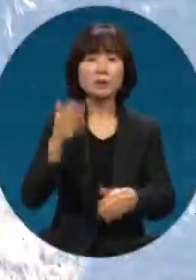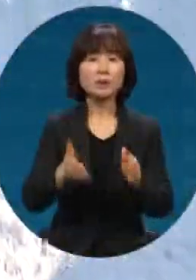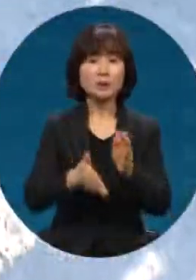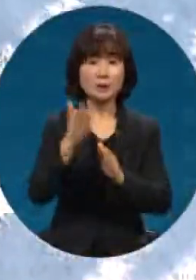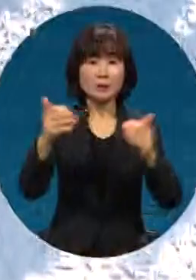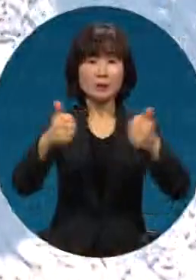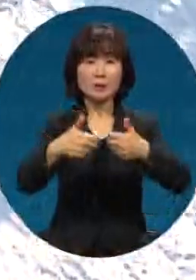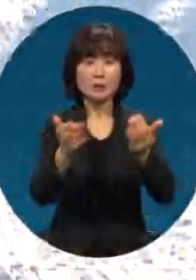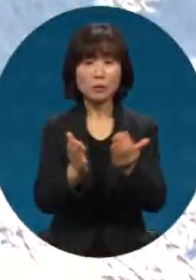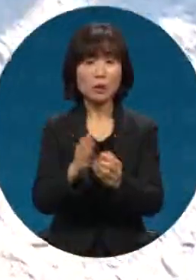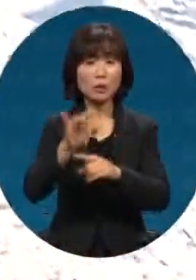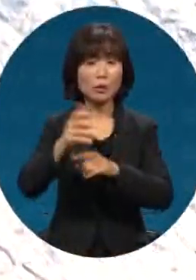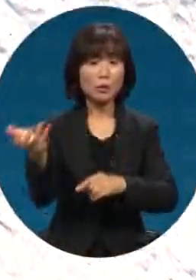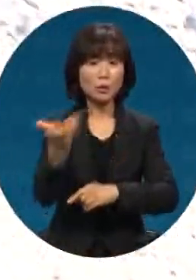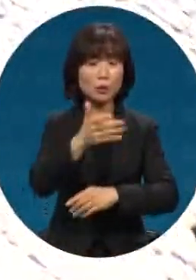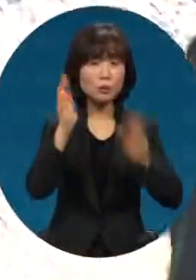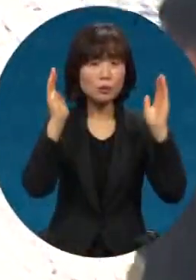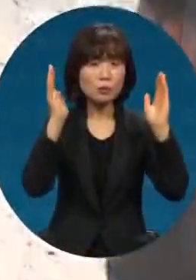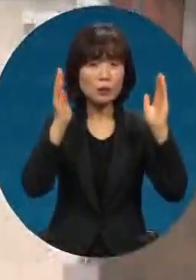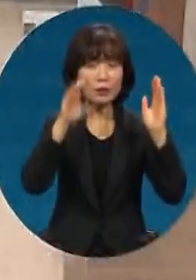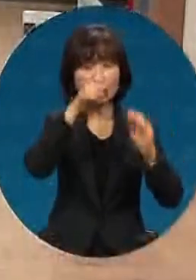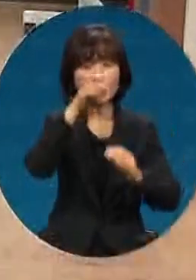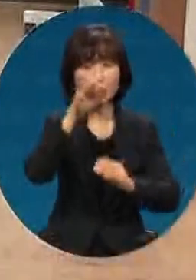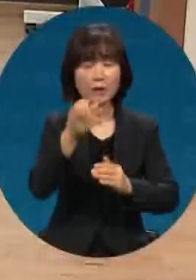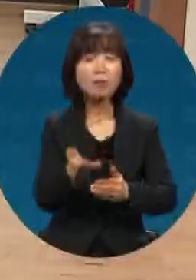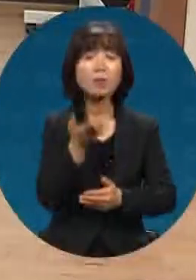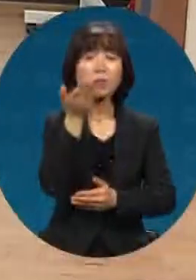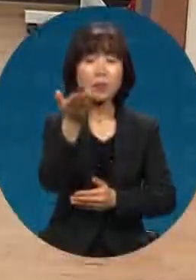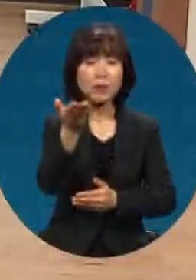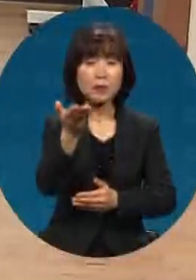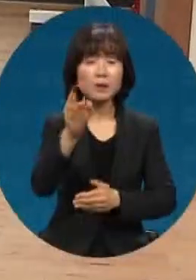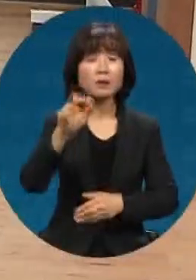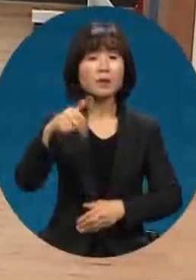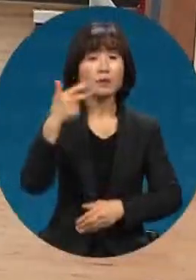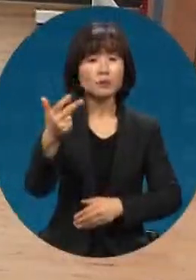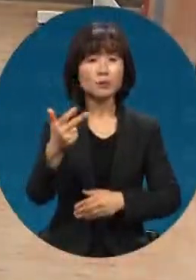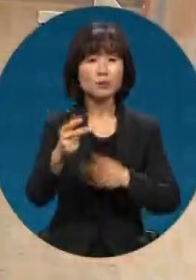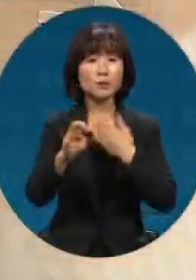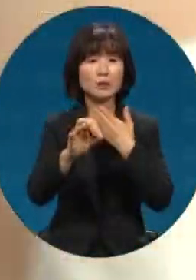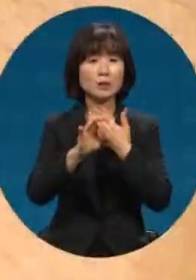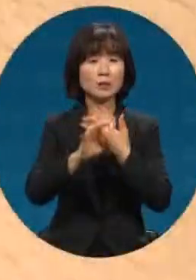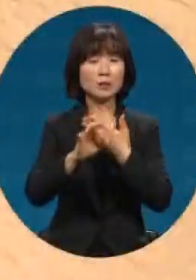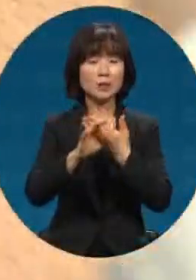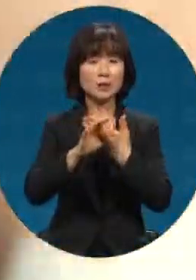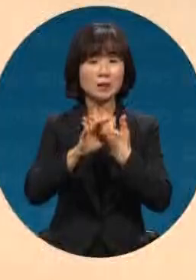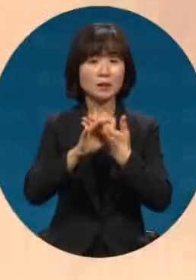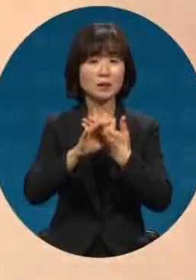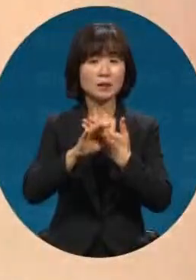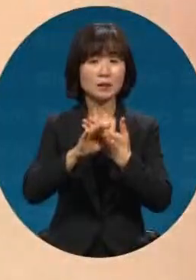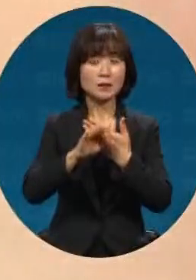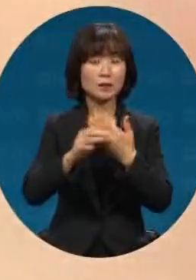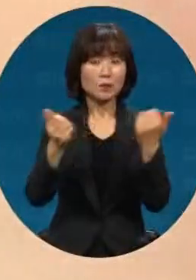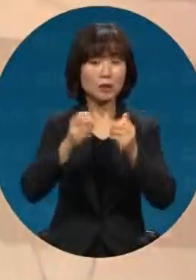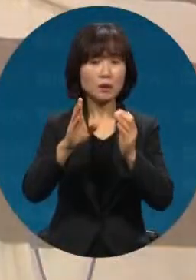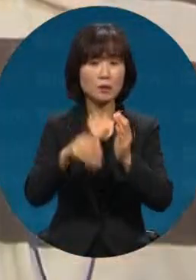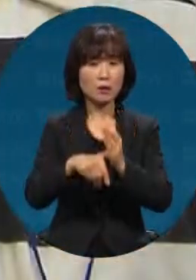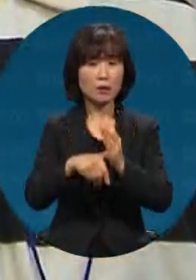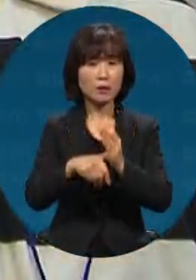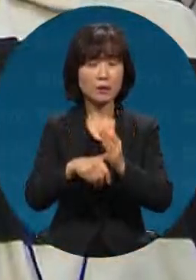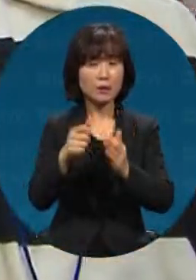시의회에 농촌유학 예산안을 제출한만큼 다음 주에 열릴 임시회에서 농촌유학의 운명이 결정될 것으로